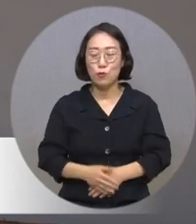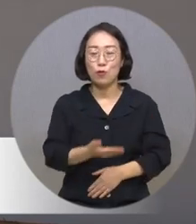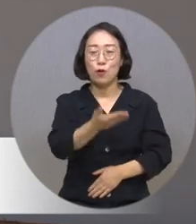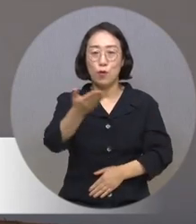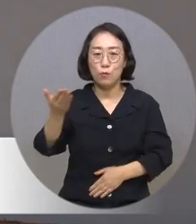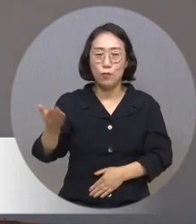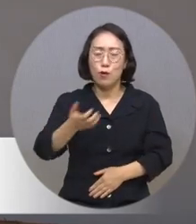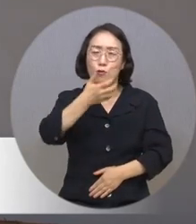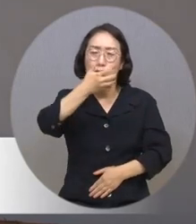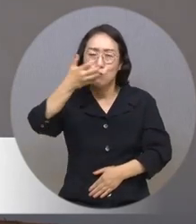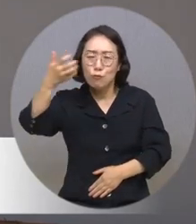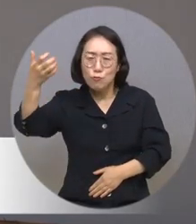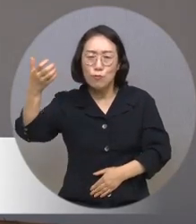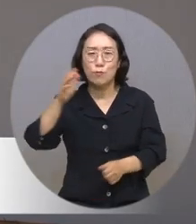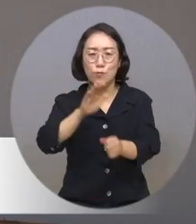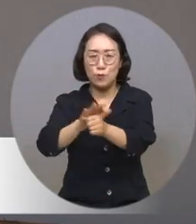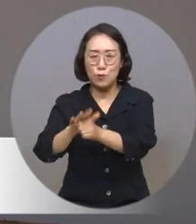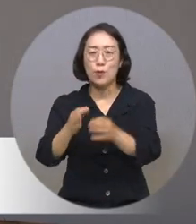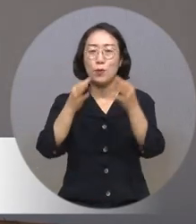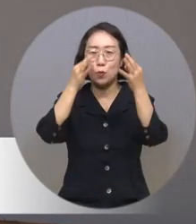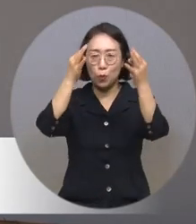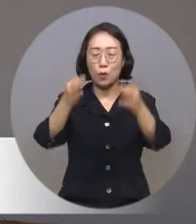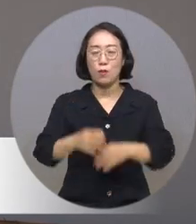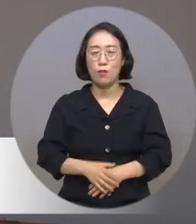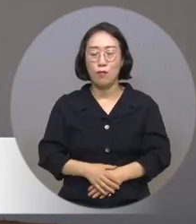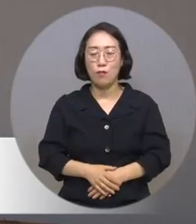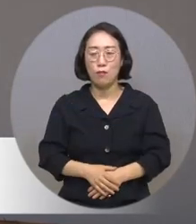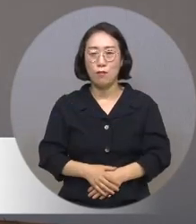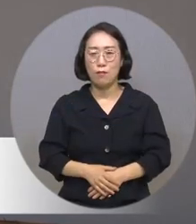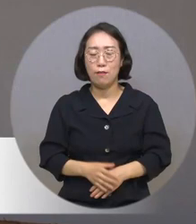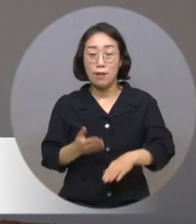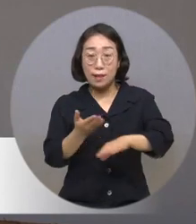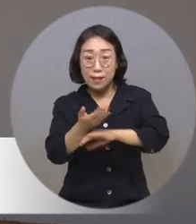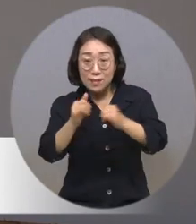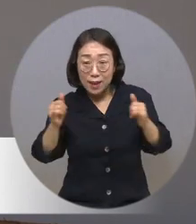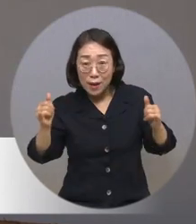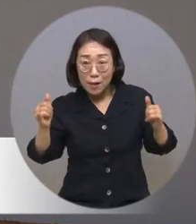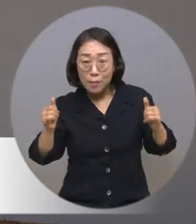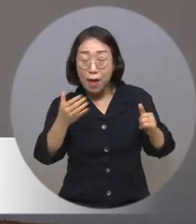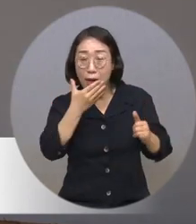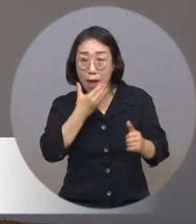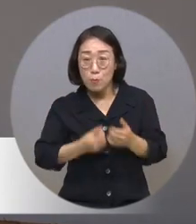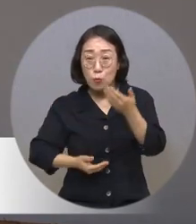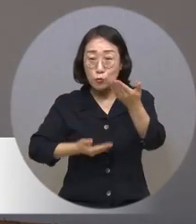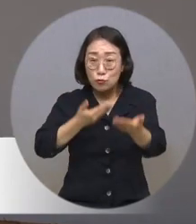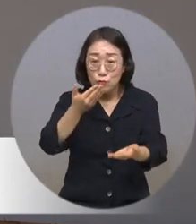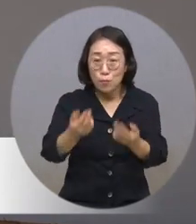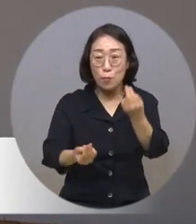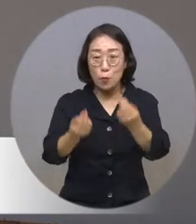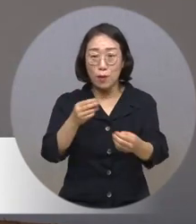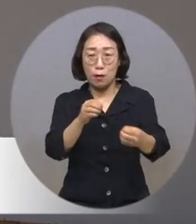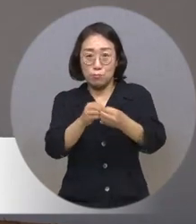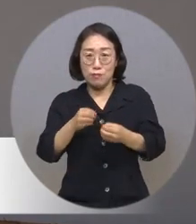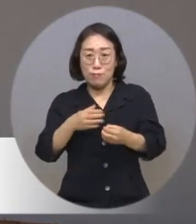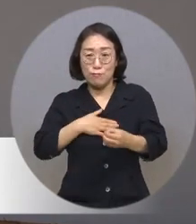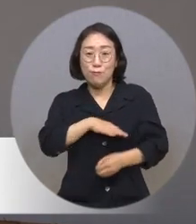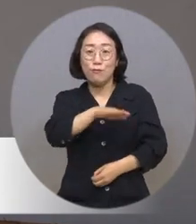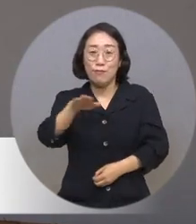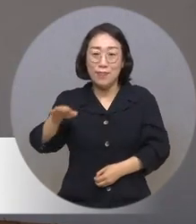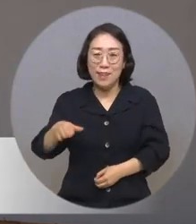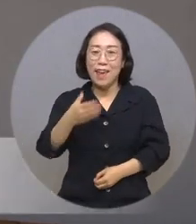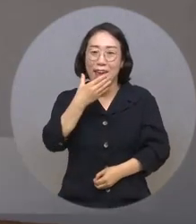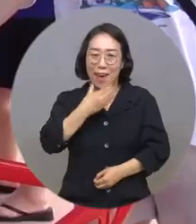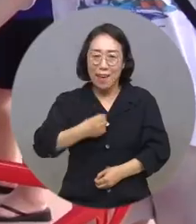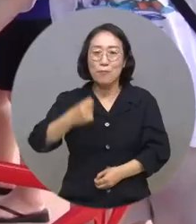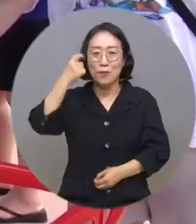행복함을 전해주기 위해서 꽤 많이 노력을 했는데요. 다른 분들에게 행복을 주는 것보다 저희가 더 행복함을 느끼고 가는 것